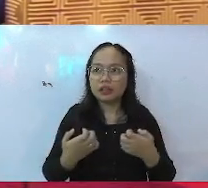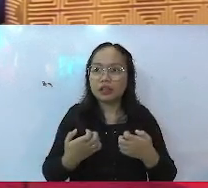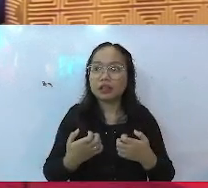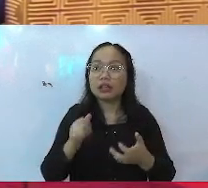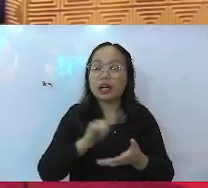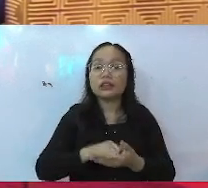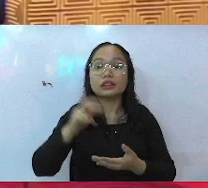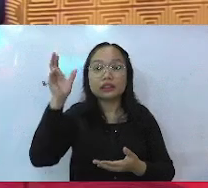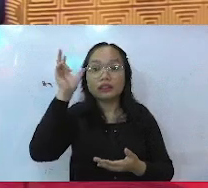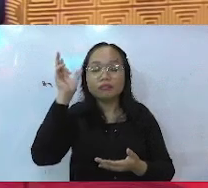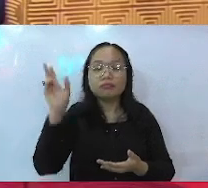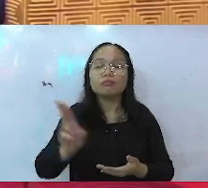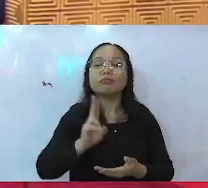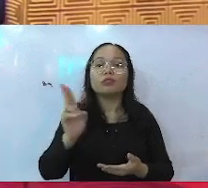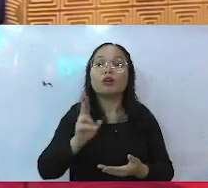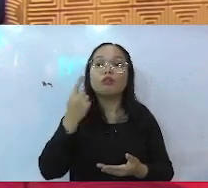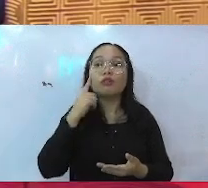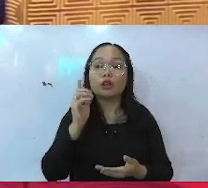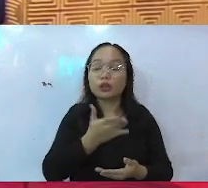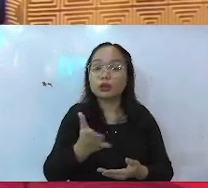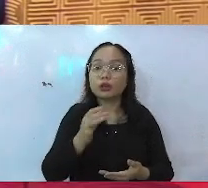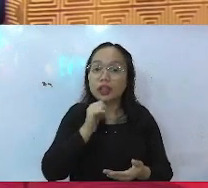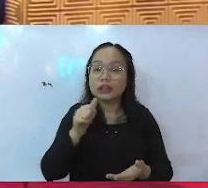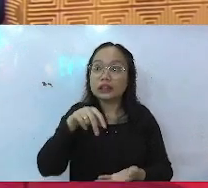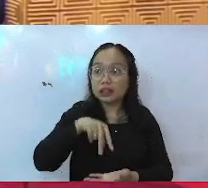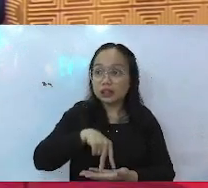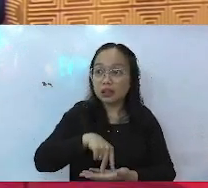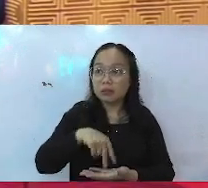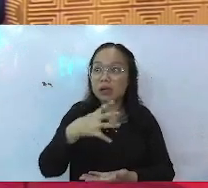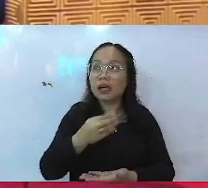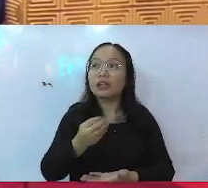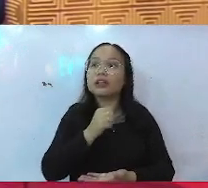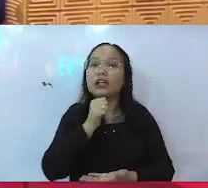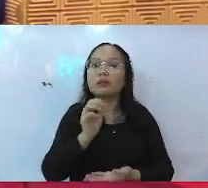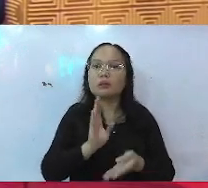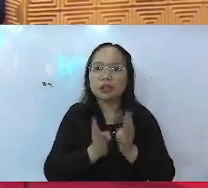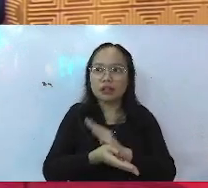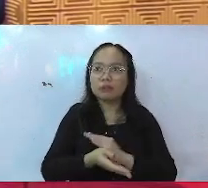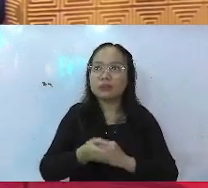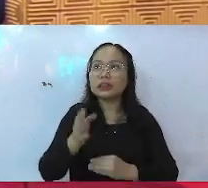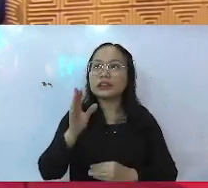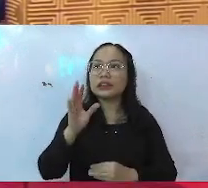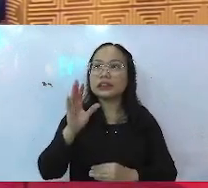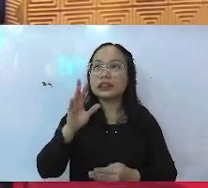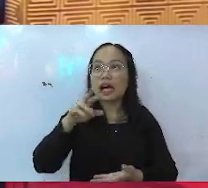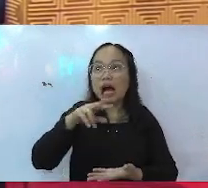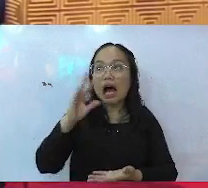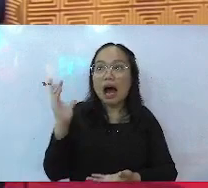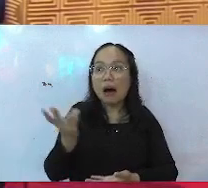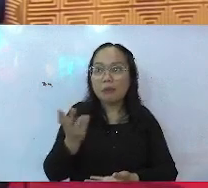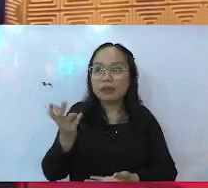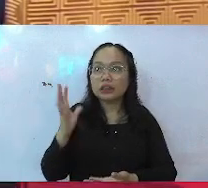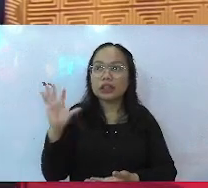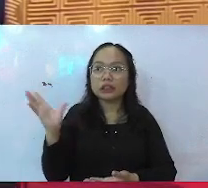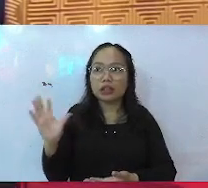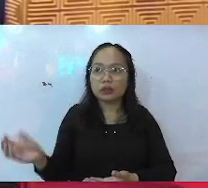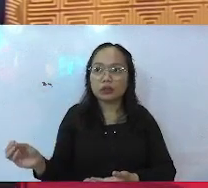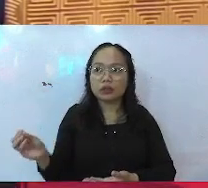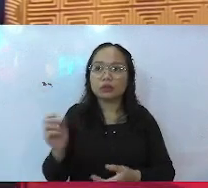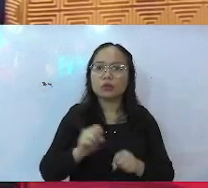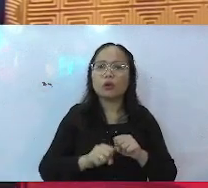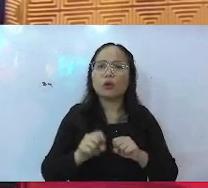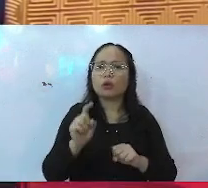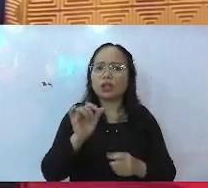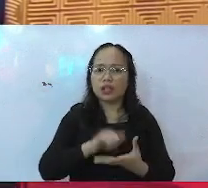satanas para lang hindi kayo makapag-stay makapag stand up sir iyan din yung mga reasons kung bakit